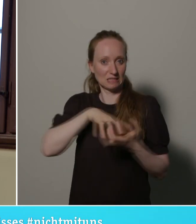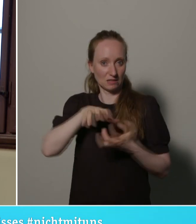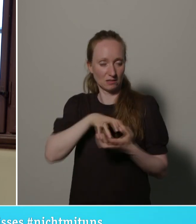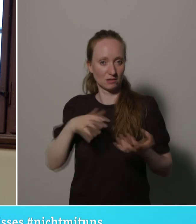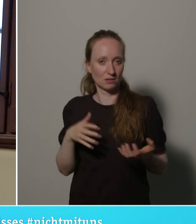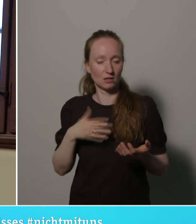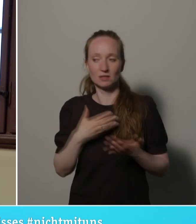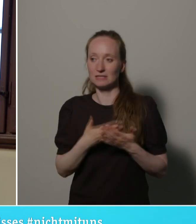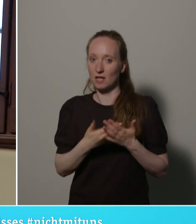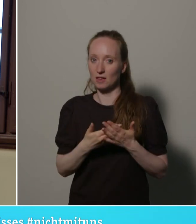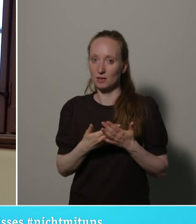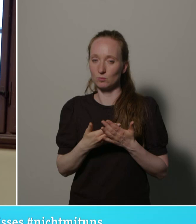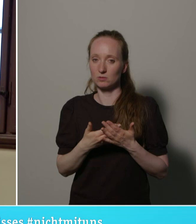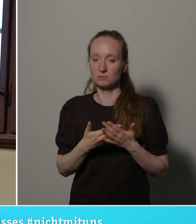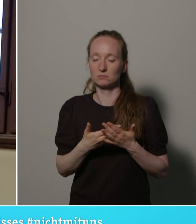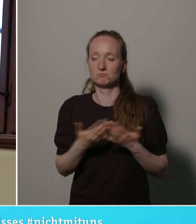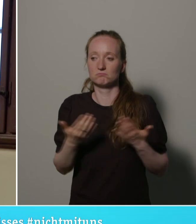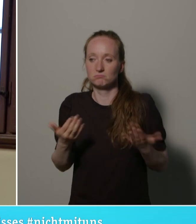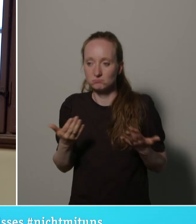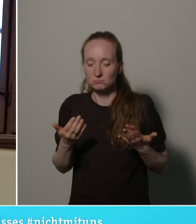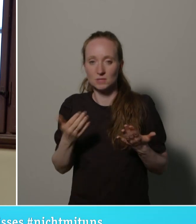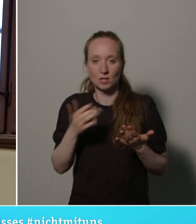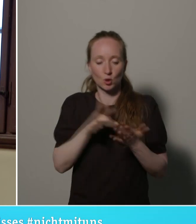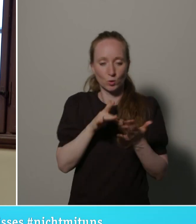keiner aufgrund